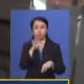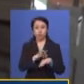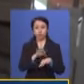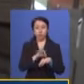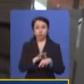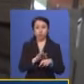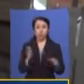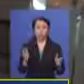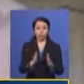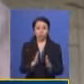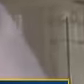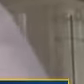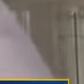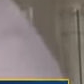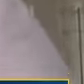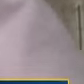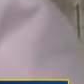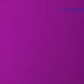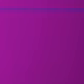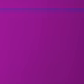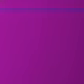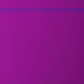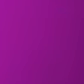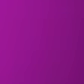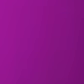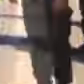заражений идет на спад.